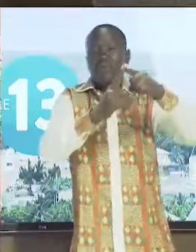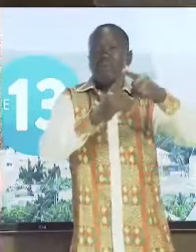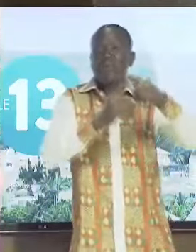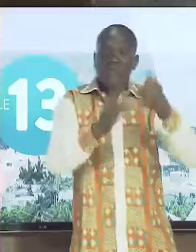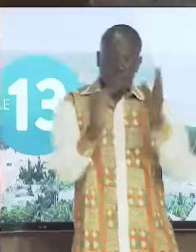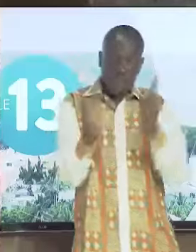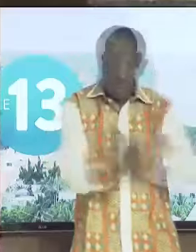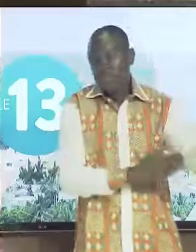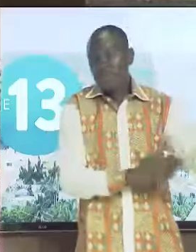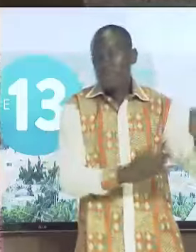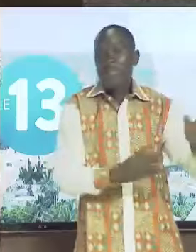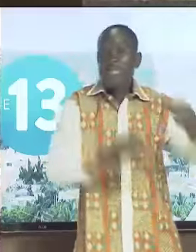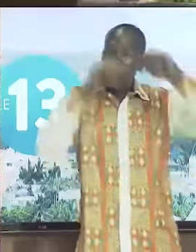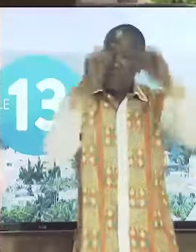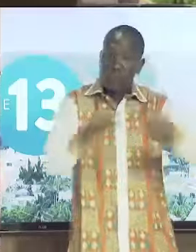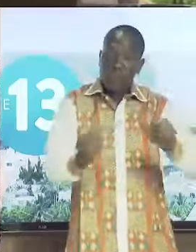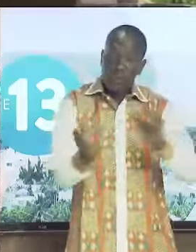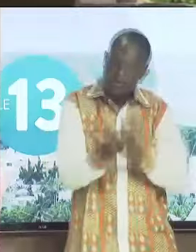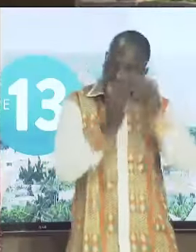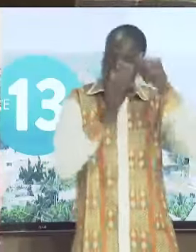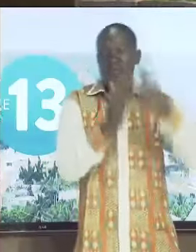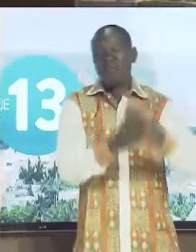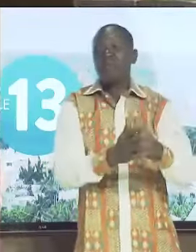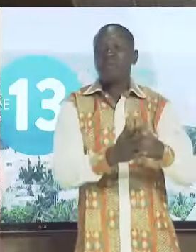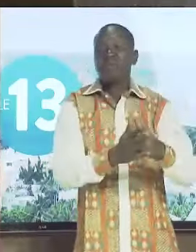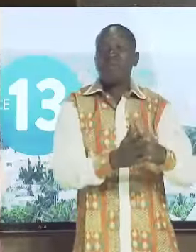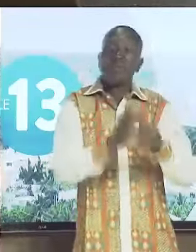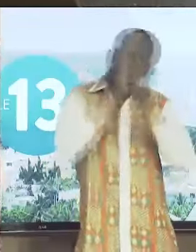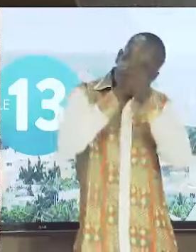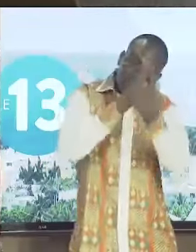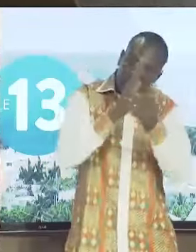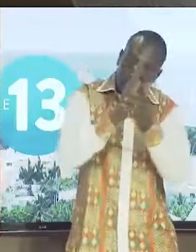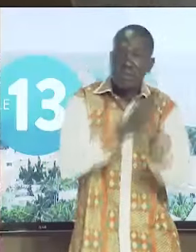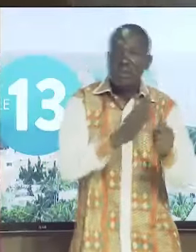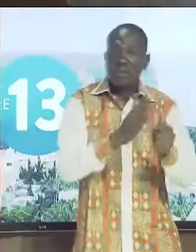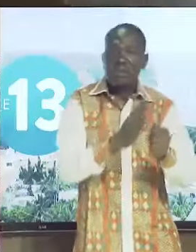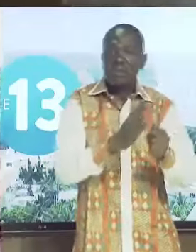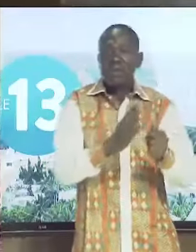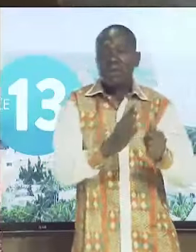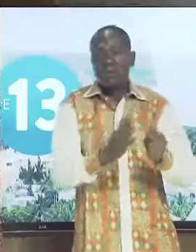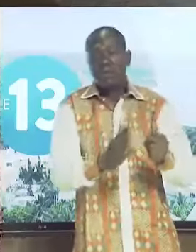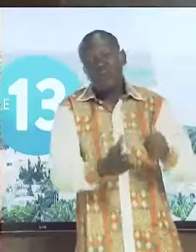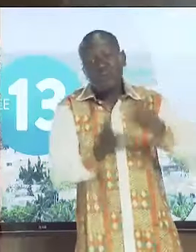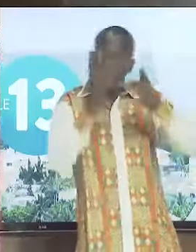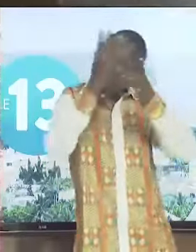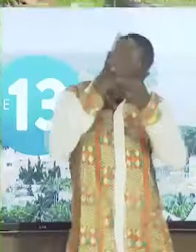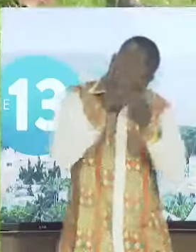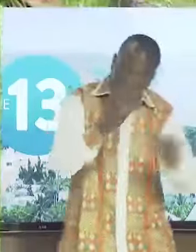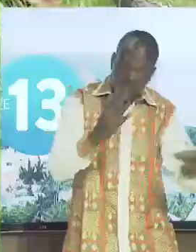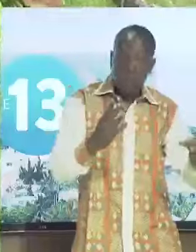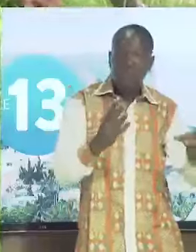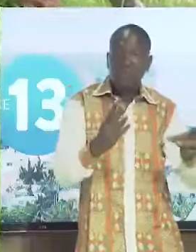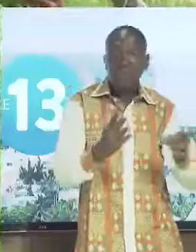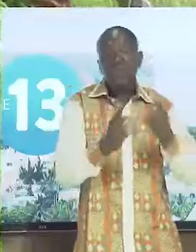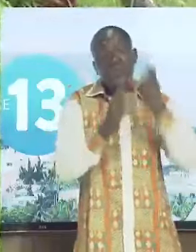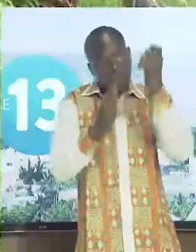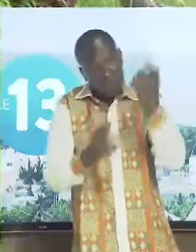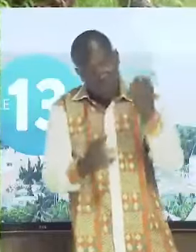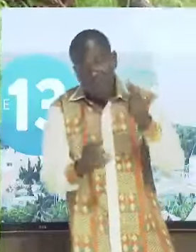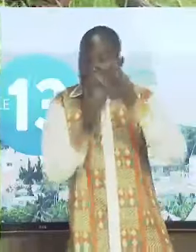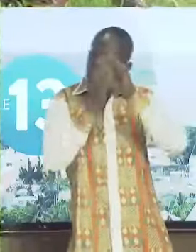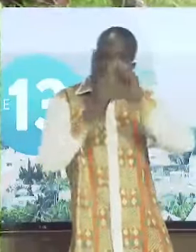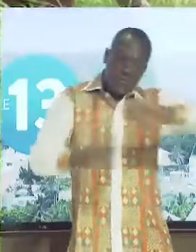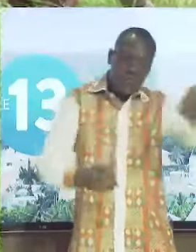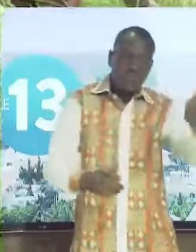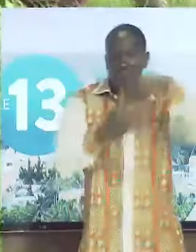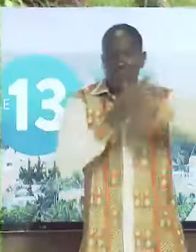aussi pour pouvoir quand même. Il y a des gens qui ont semé du maïs. Moi personnellement, j'ai fait le sésame, le sorgho et les riz. D'autres, comme